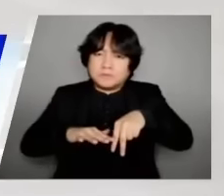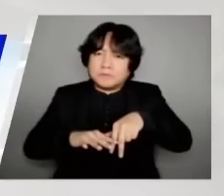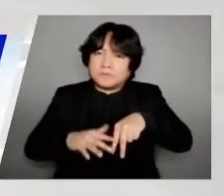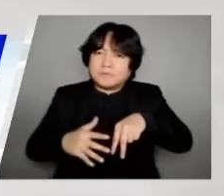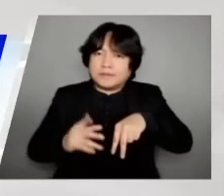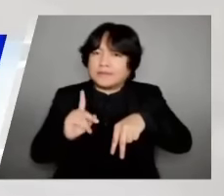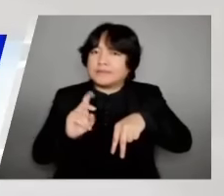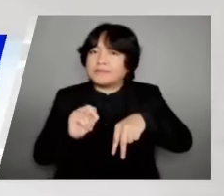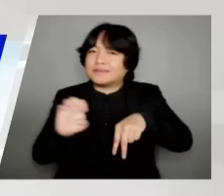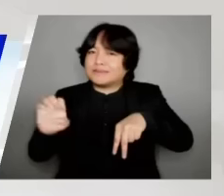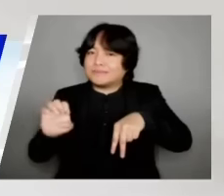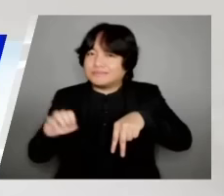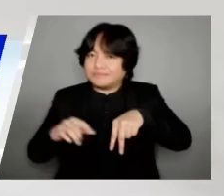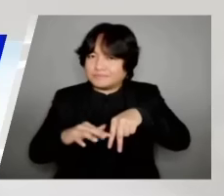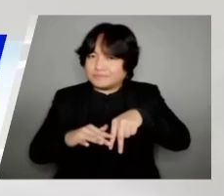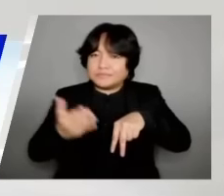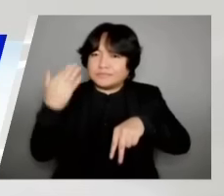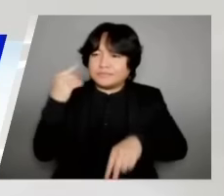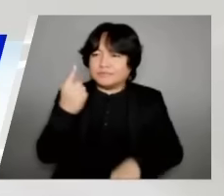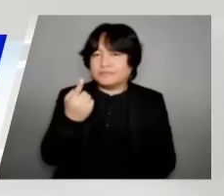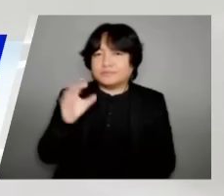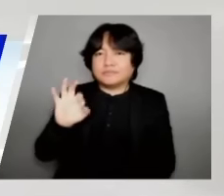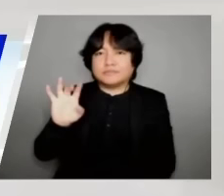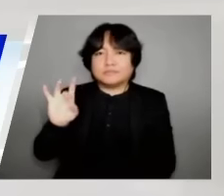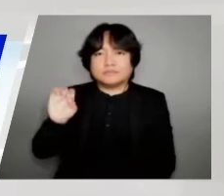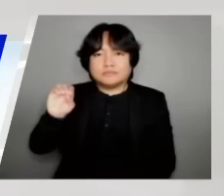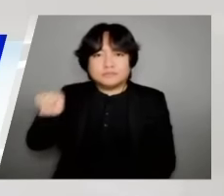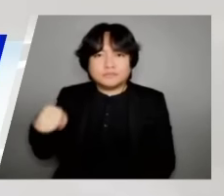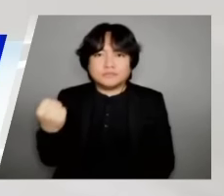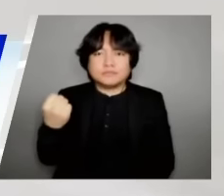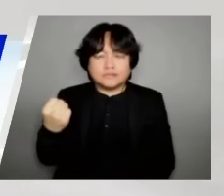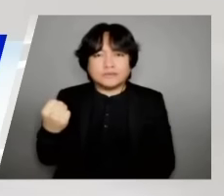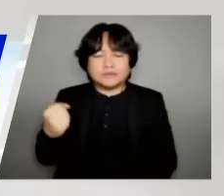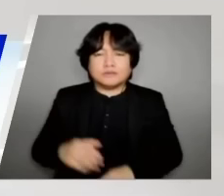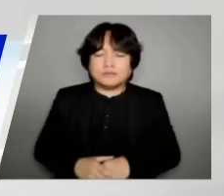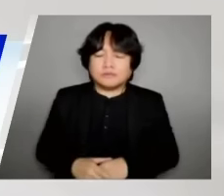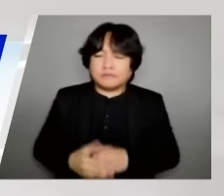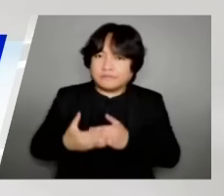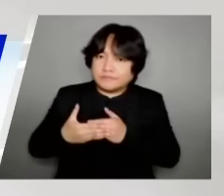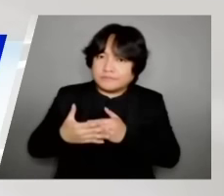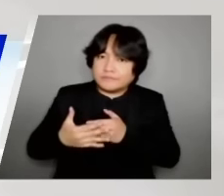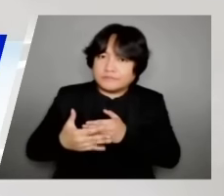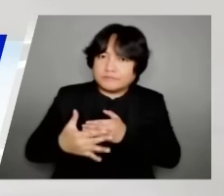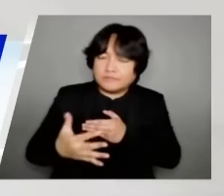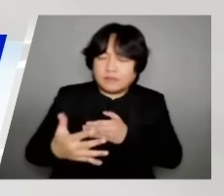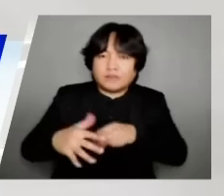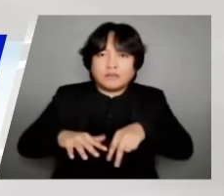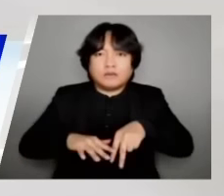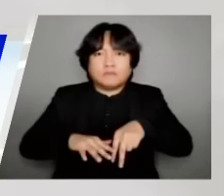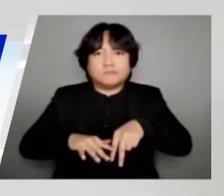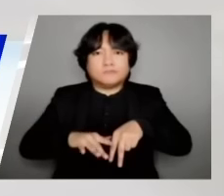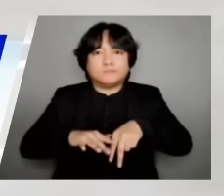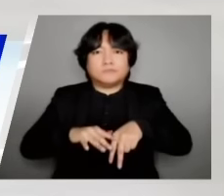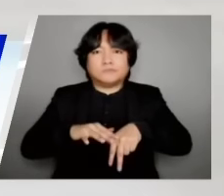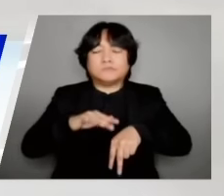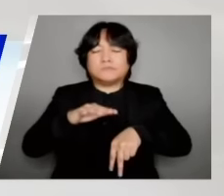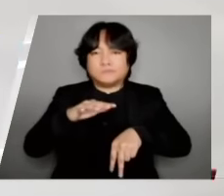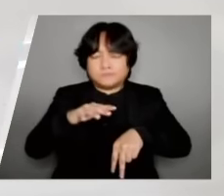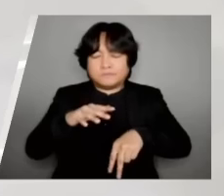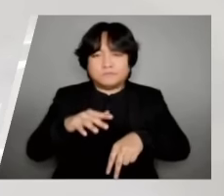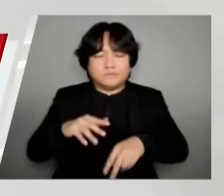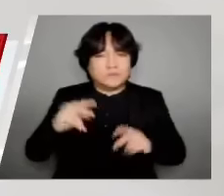tumira rito noong 1980s. Pero habang lumilipas ang panahon, palalim daw ng palalim ang problemang baha. Pasok na rin dyan